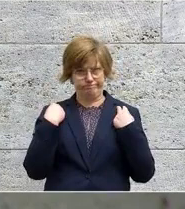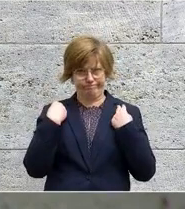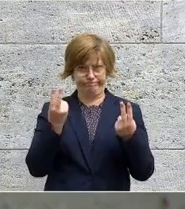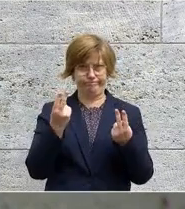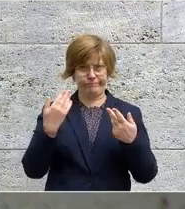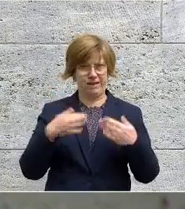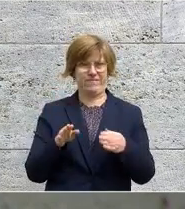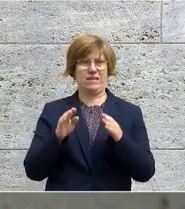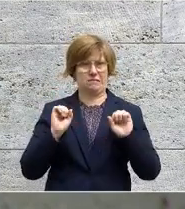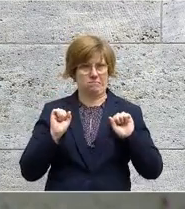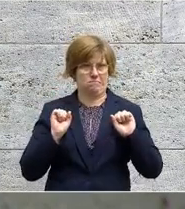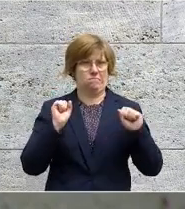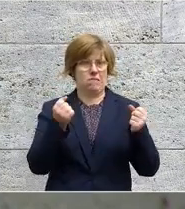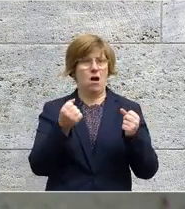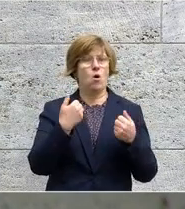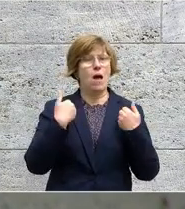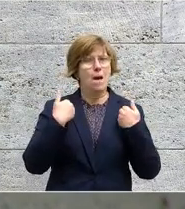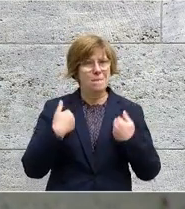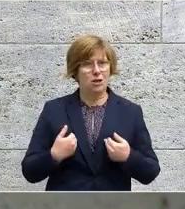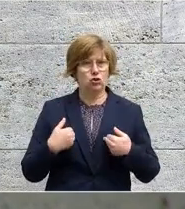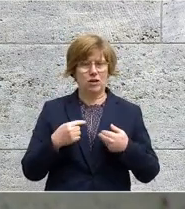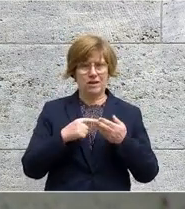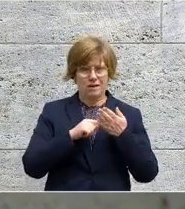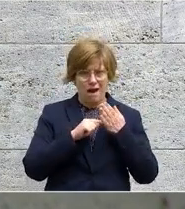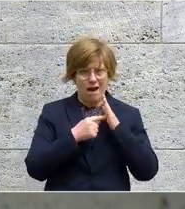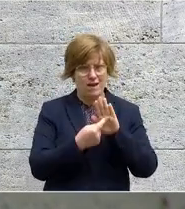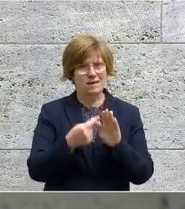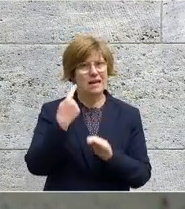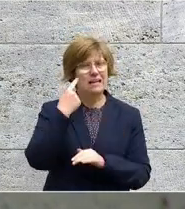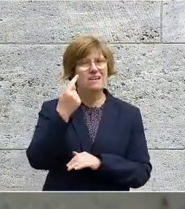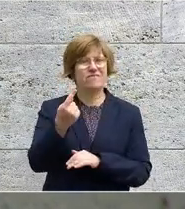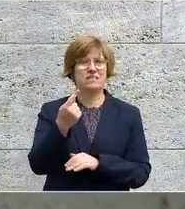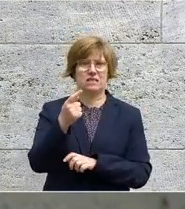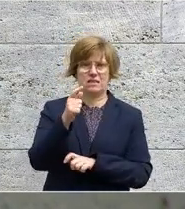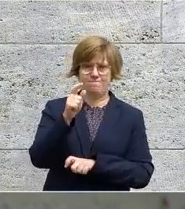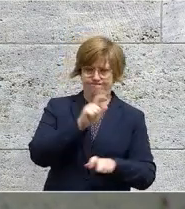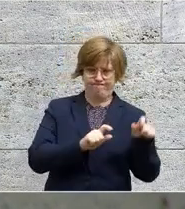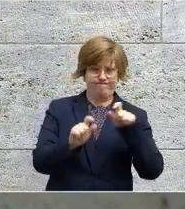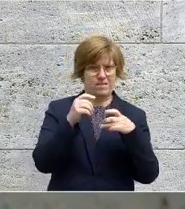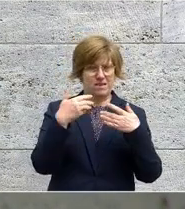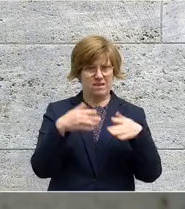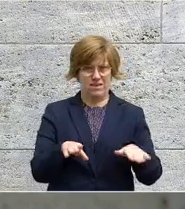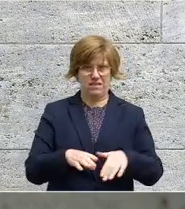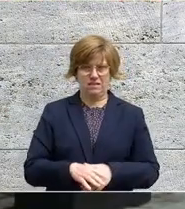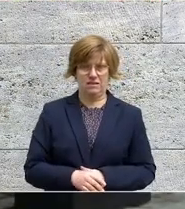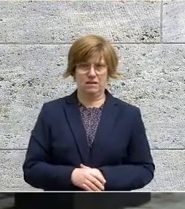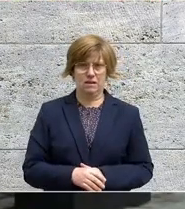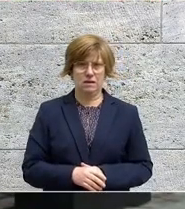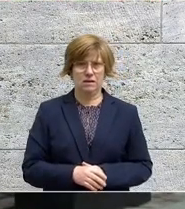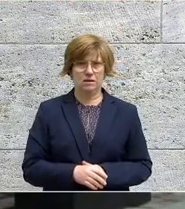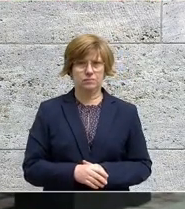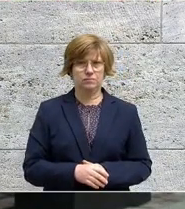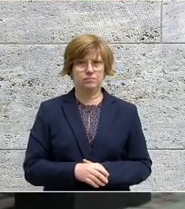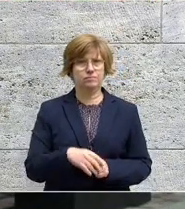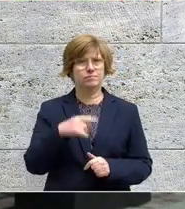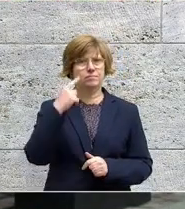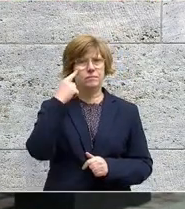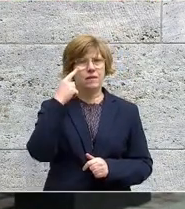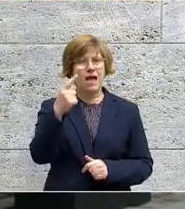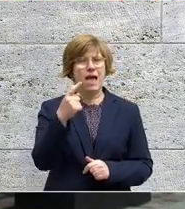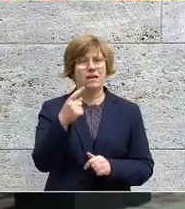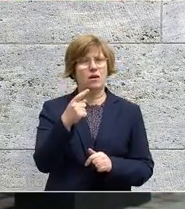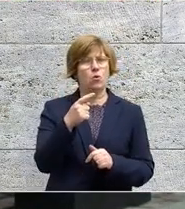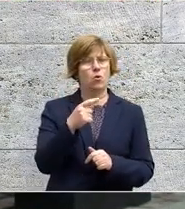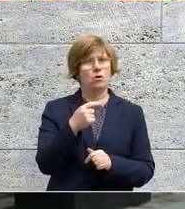aufgelehnt und ihm ihre Menschlichkeit und ihr Gewissen entgegengesetzt haben. Als Erinnerung an